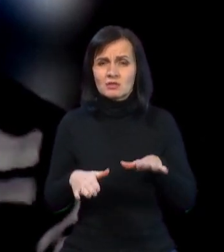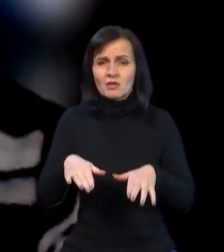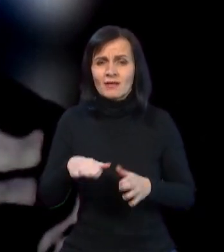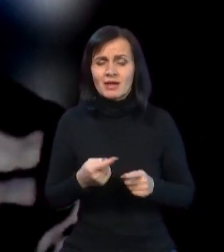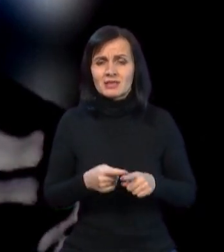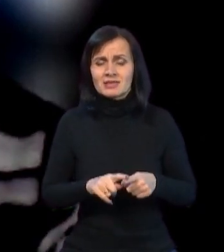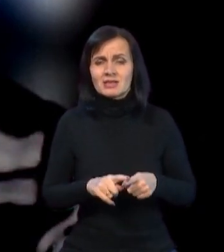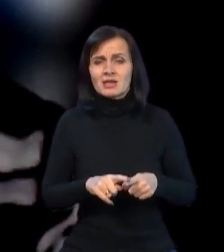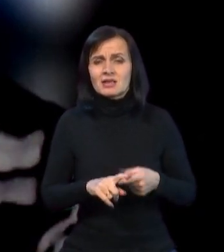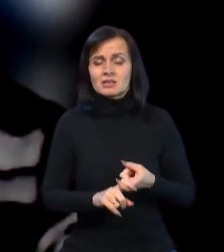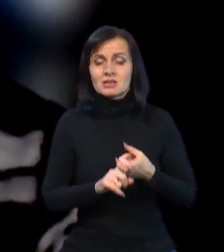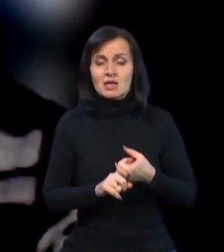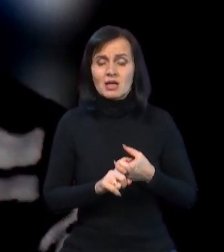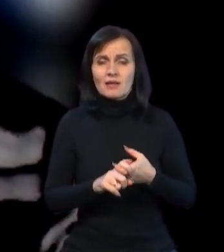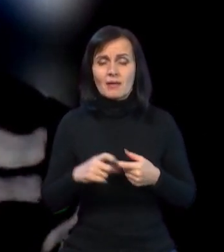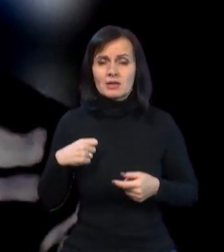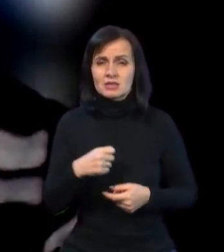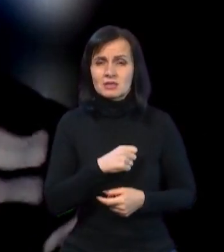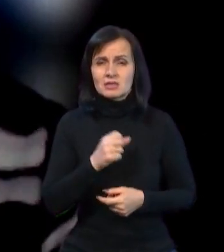долара формується на